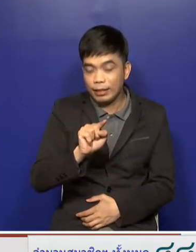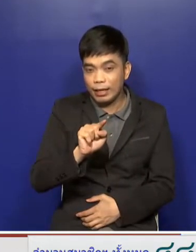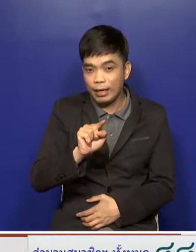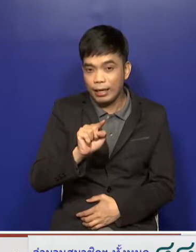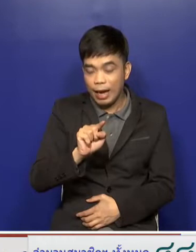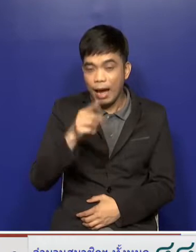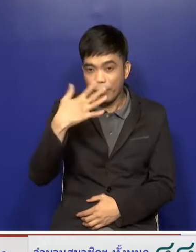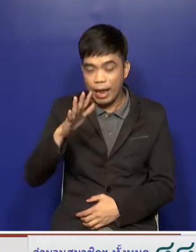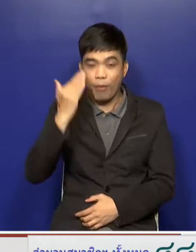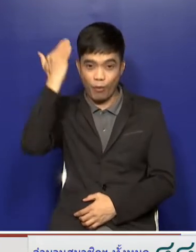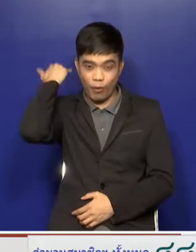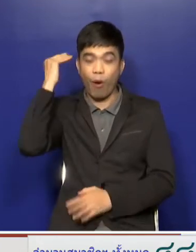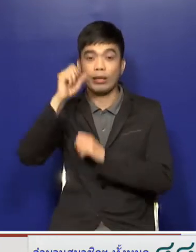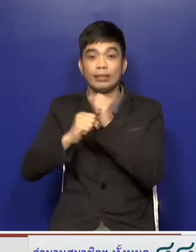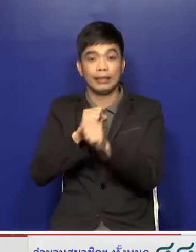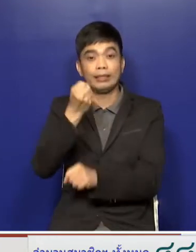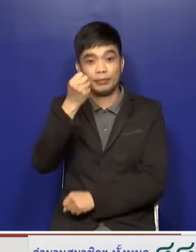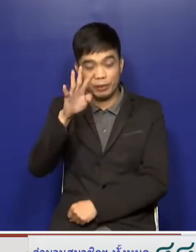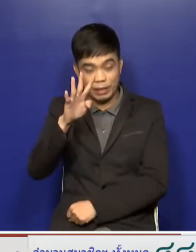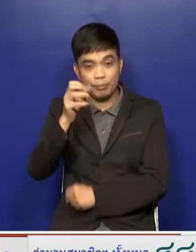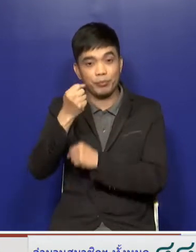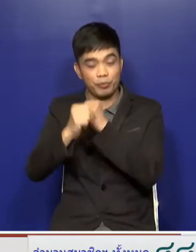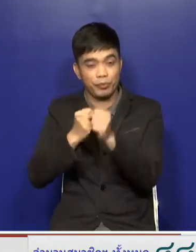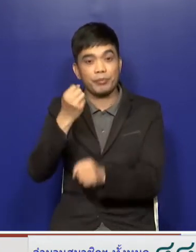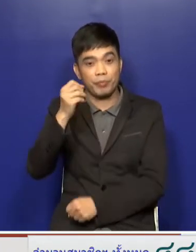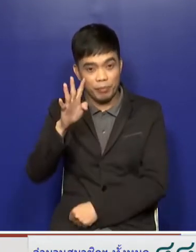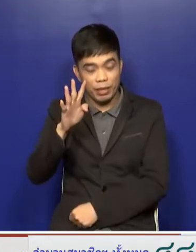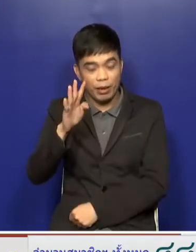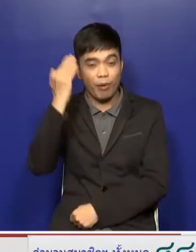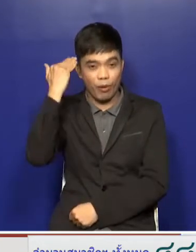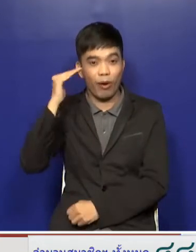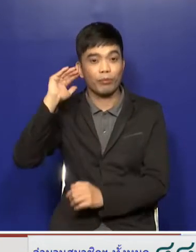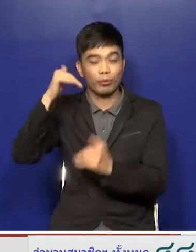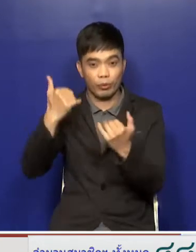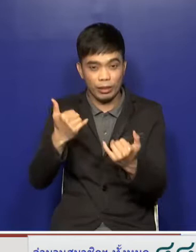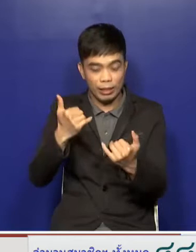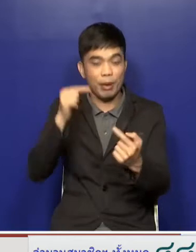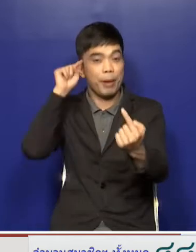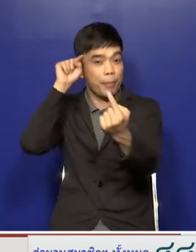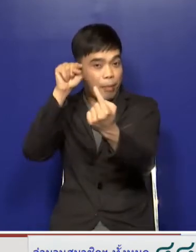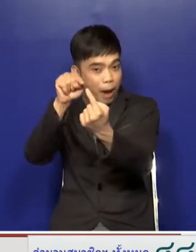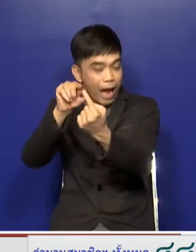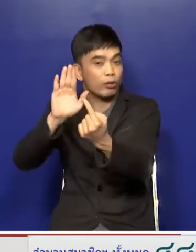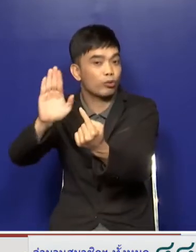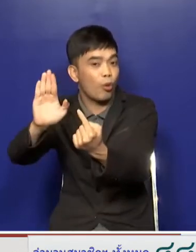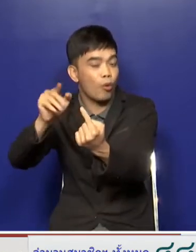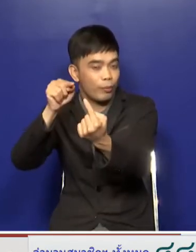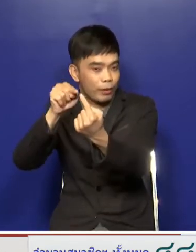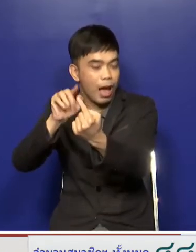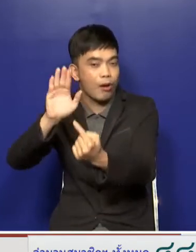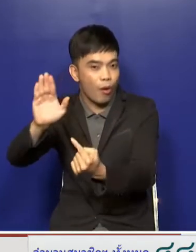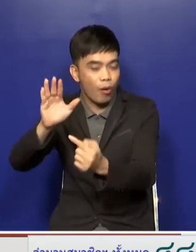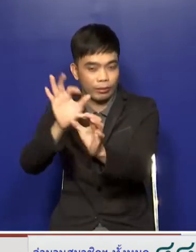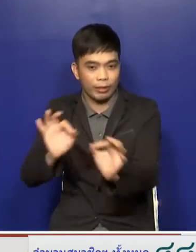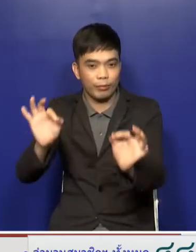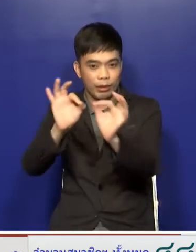ครัั่นก 14 ปีงั้ช่งของเด็กกุมพวกนี้ เป็นกล่มที่เป็นเปาหมายหัง ของกรมกจก